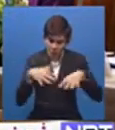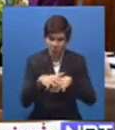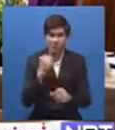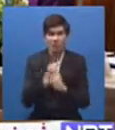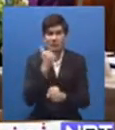ด้วย